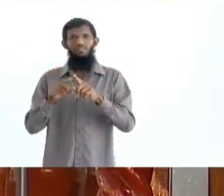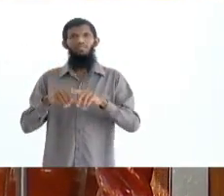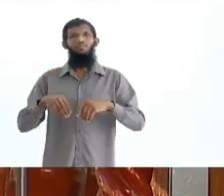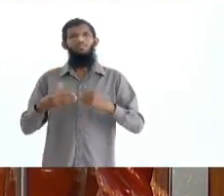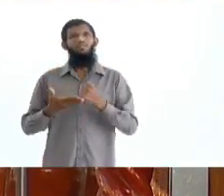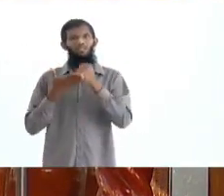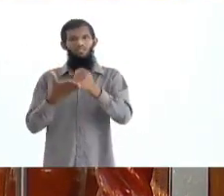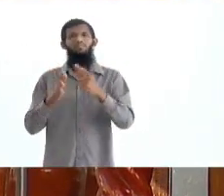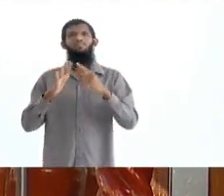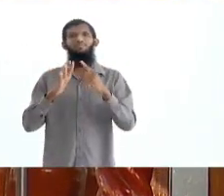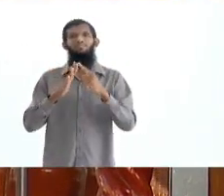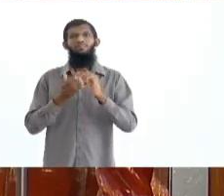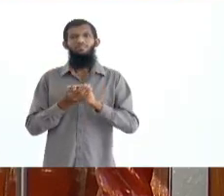ಬಯೆ